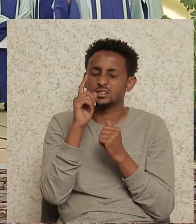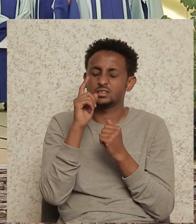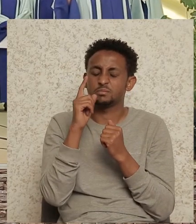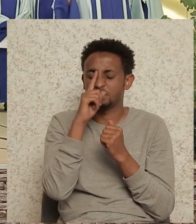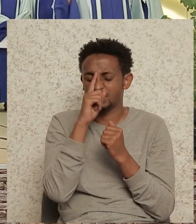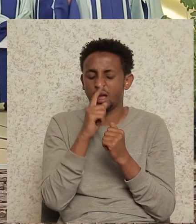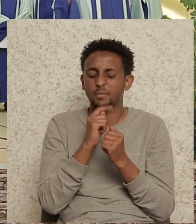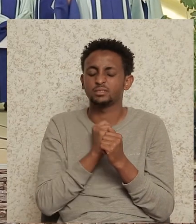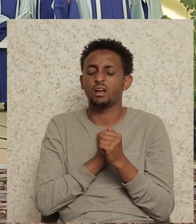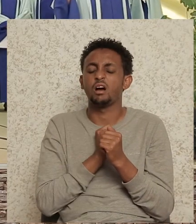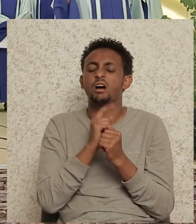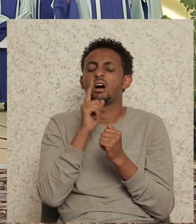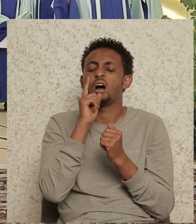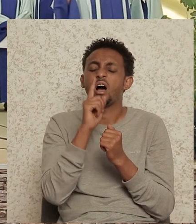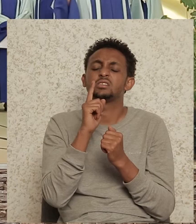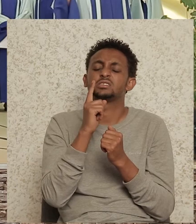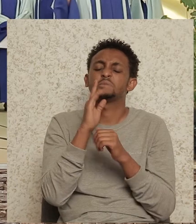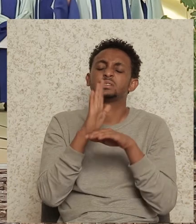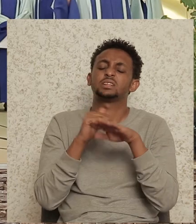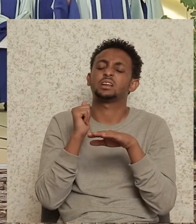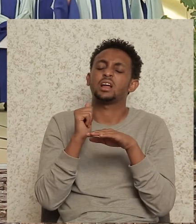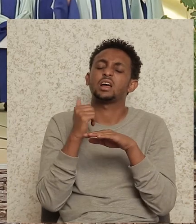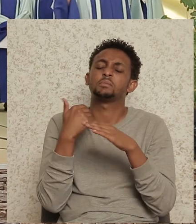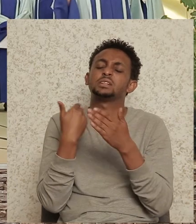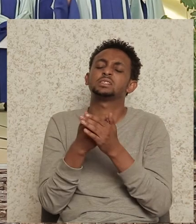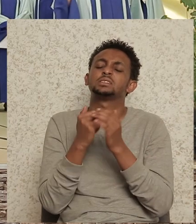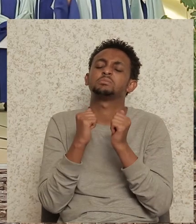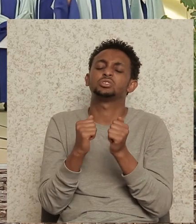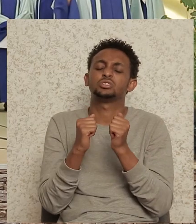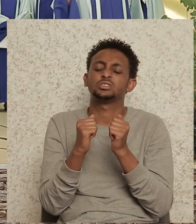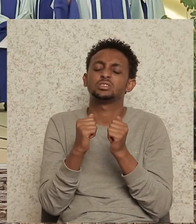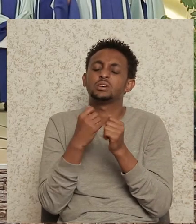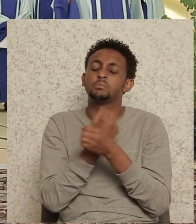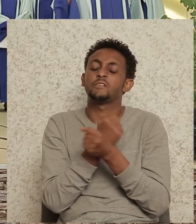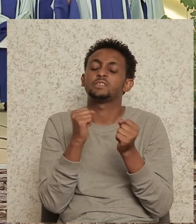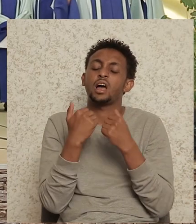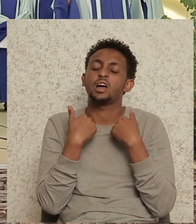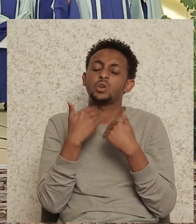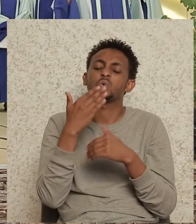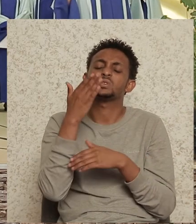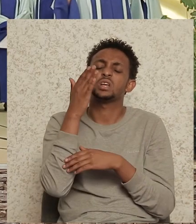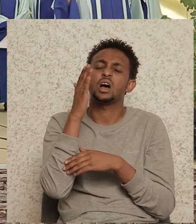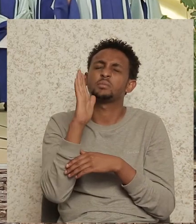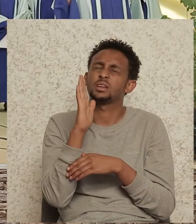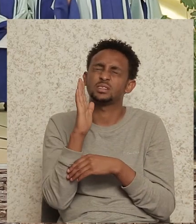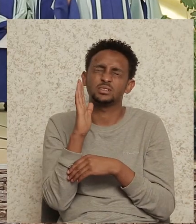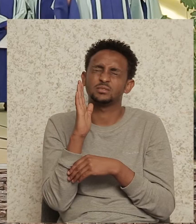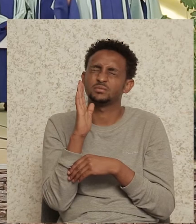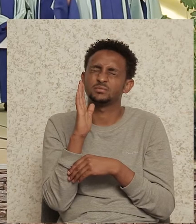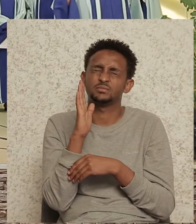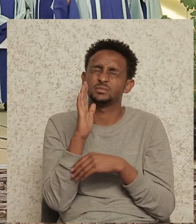አንድ መታመኛ አንድ ብትጠራ የምትደርስ መፍትሄ ያለ